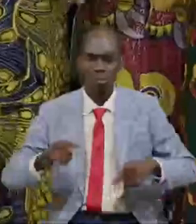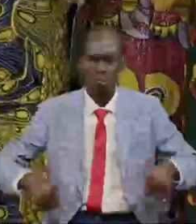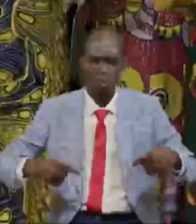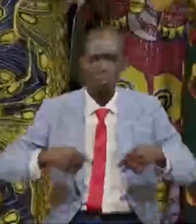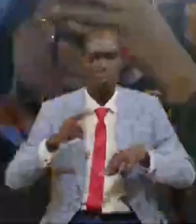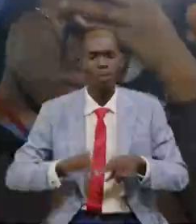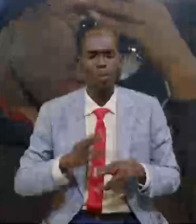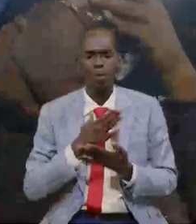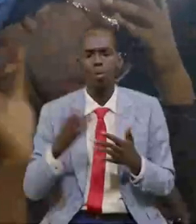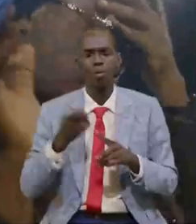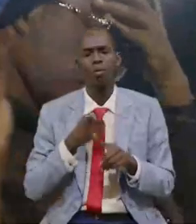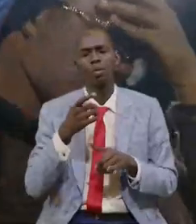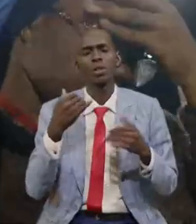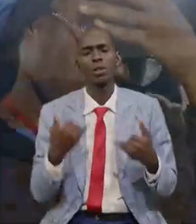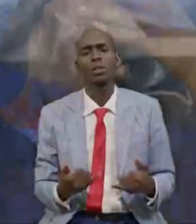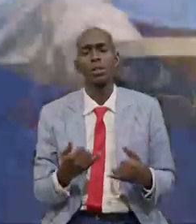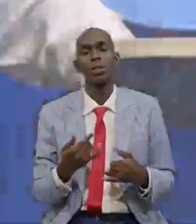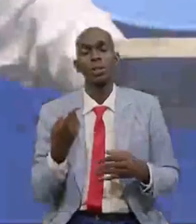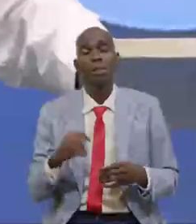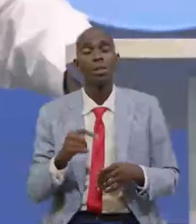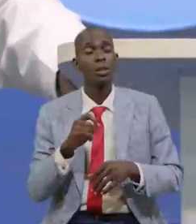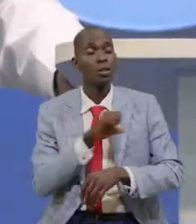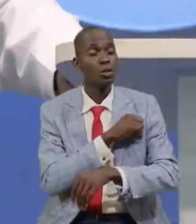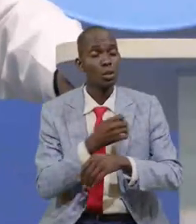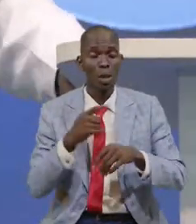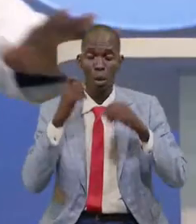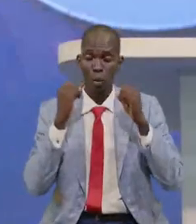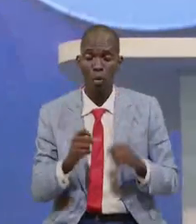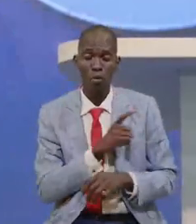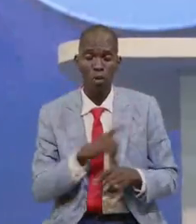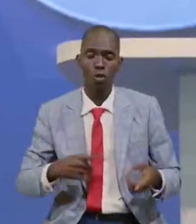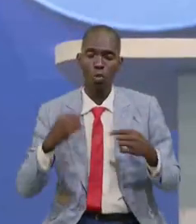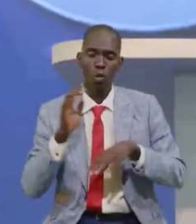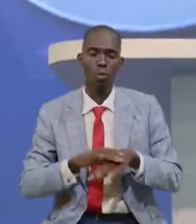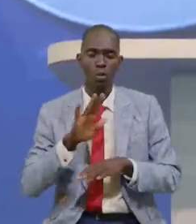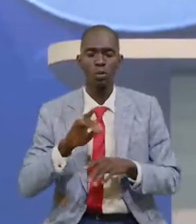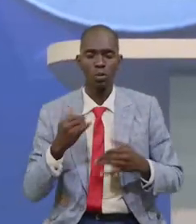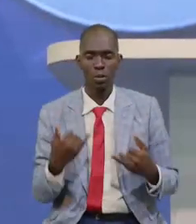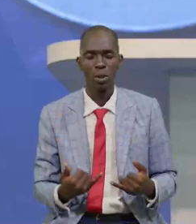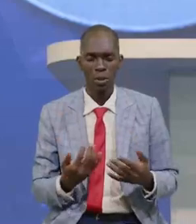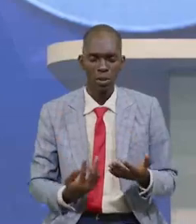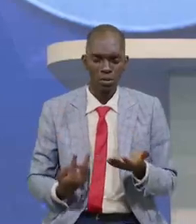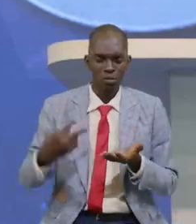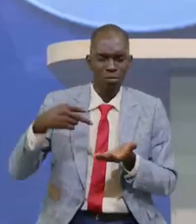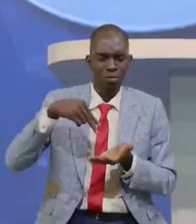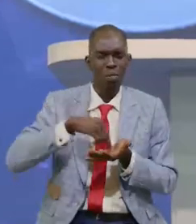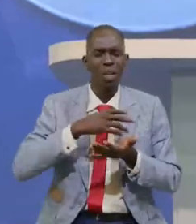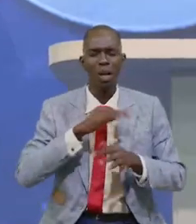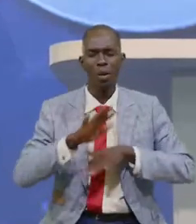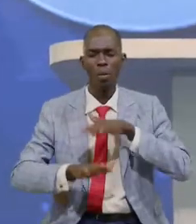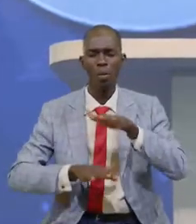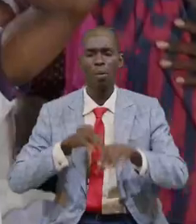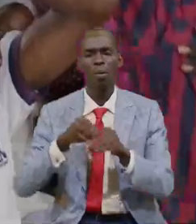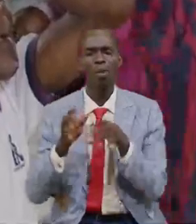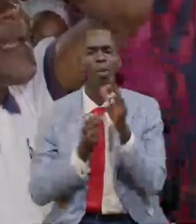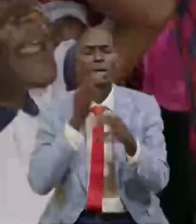J'enlève le fauteuil roulant de dessous vous. Que la force, la puissance du Seigneur vienne sur vous maintenant. Tenez-vous debout et marchez